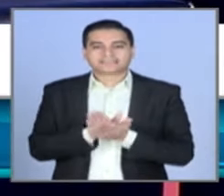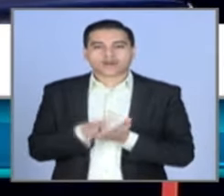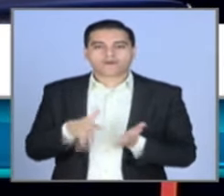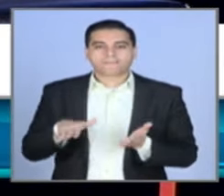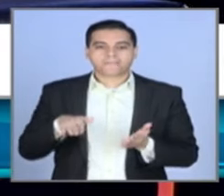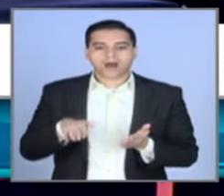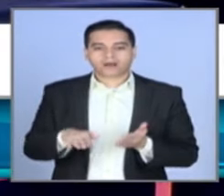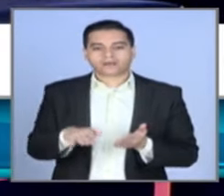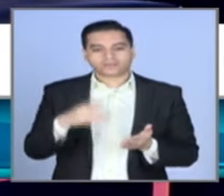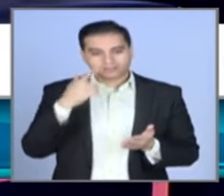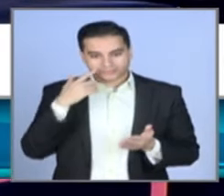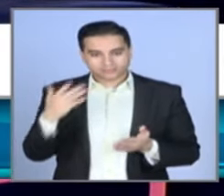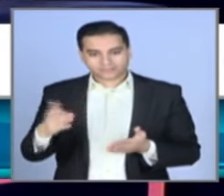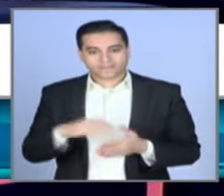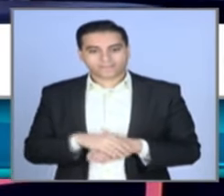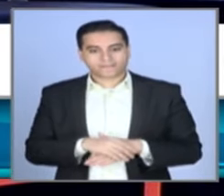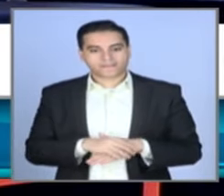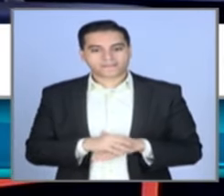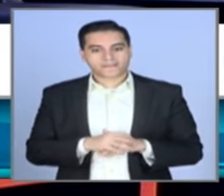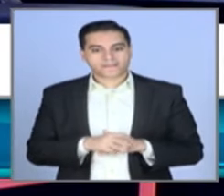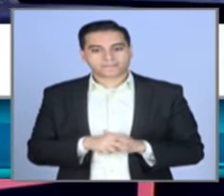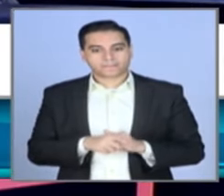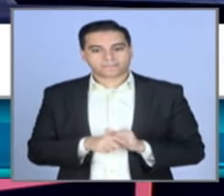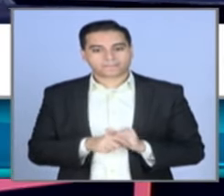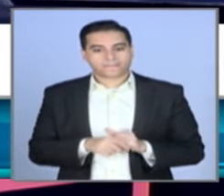الطيور الزواحف.